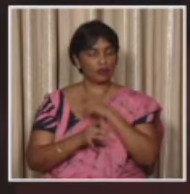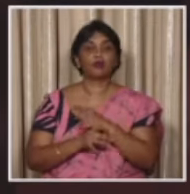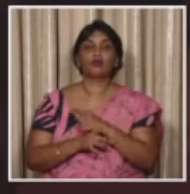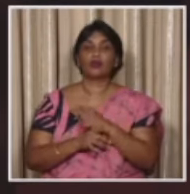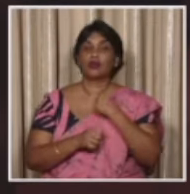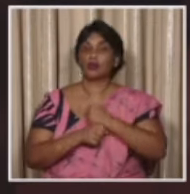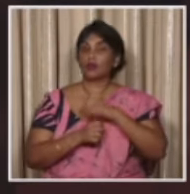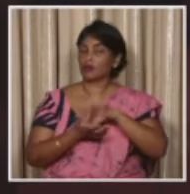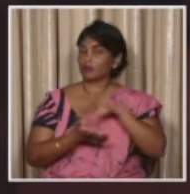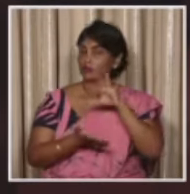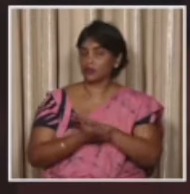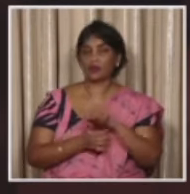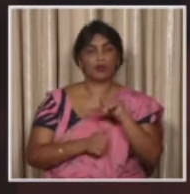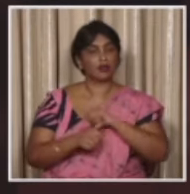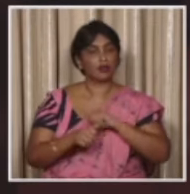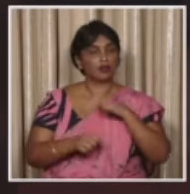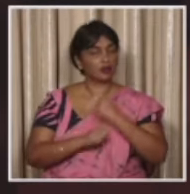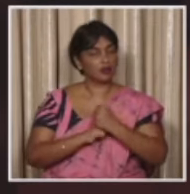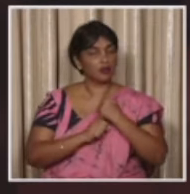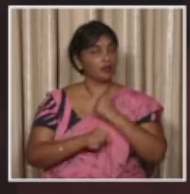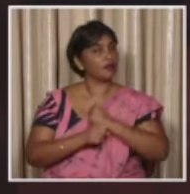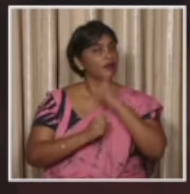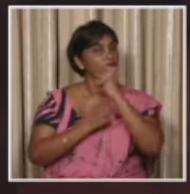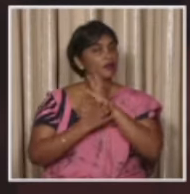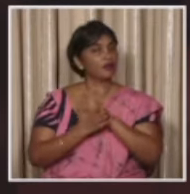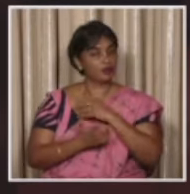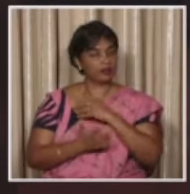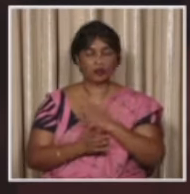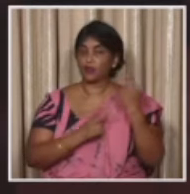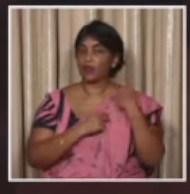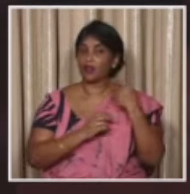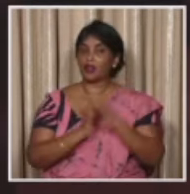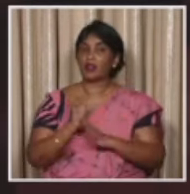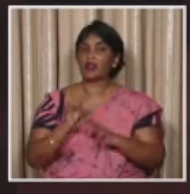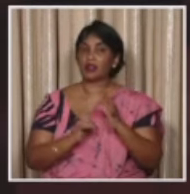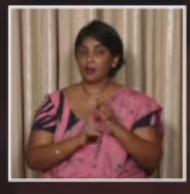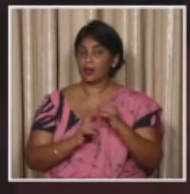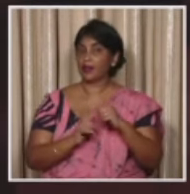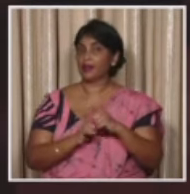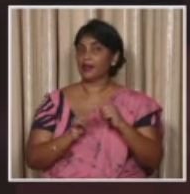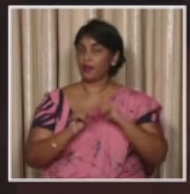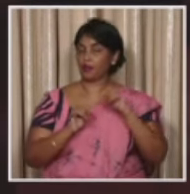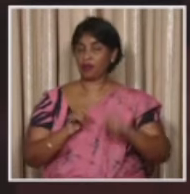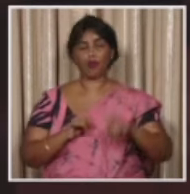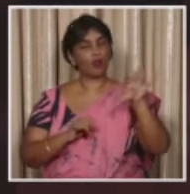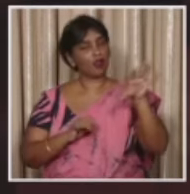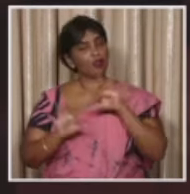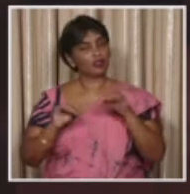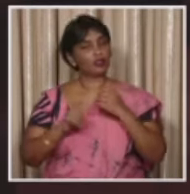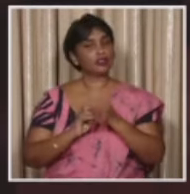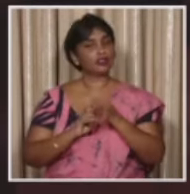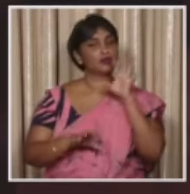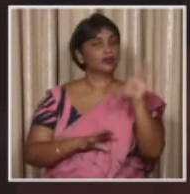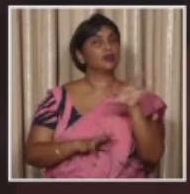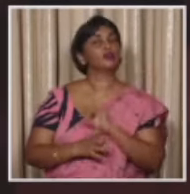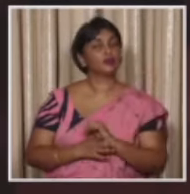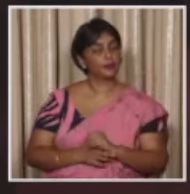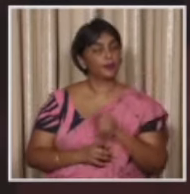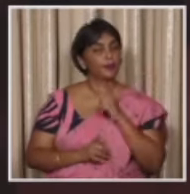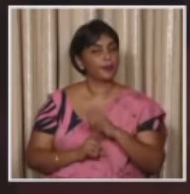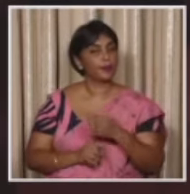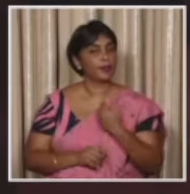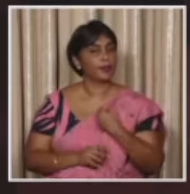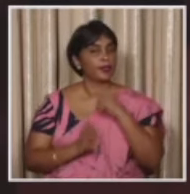ව්‍යවස්ථාපිත ආයතනයක්. රටේ ව්‍යවස්ථාවෙම තියෙනවා විෂයභාර ඇමතිවරයා තමයි අධ්‍යක්ෂක මණ්ඩලය පත් කරන්නේ සහ සභාපතිවරයා පත් කරන්නේ. ඉතින් ඒක